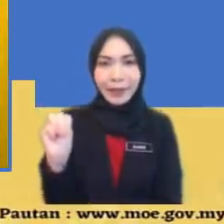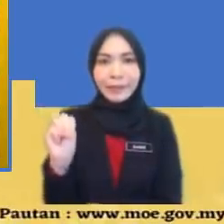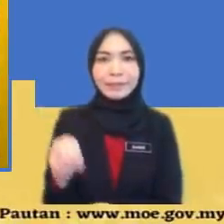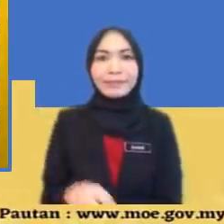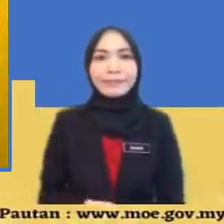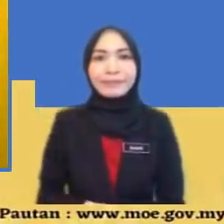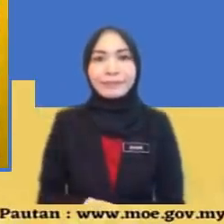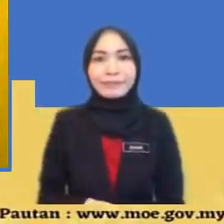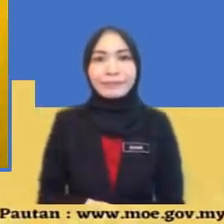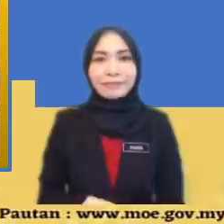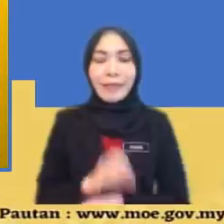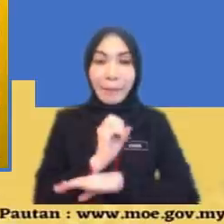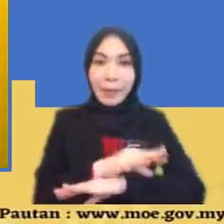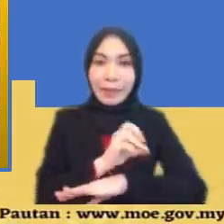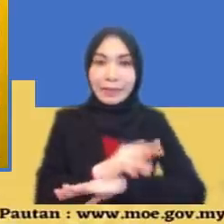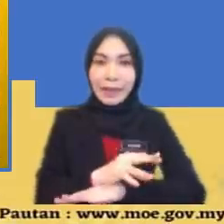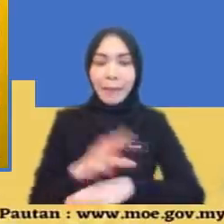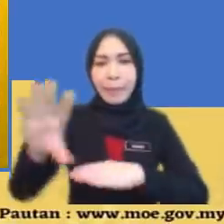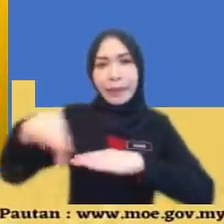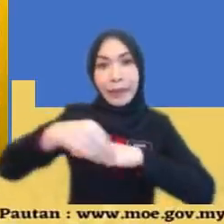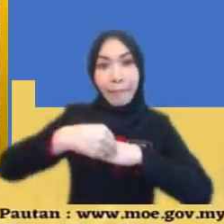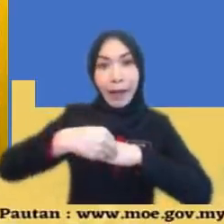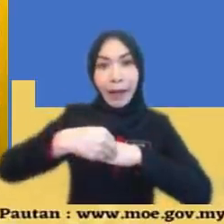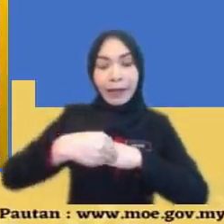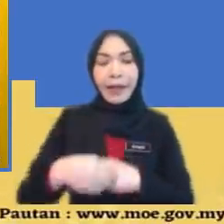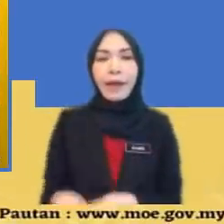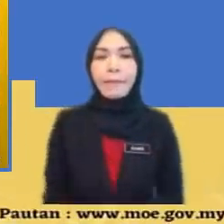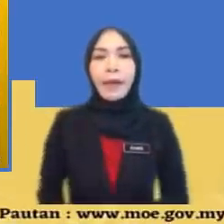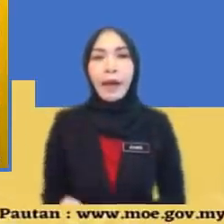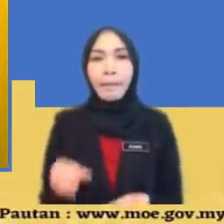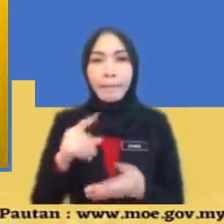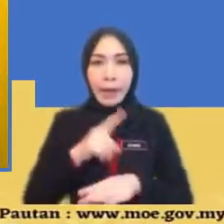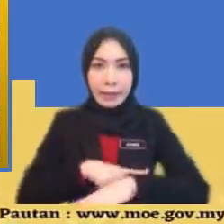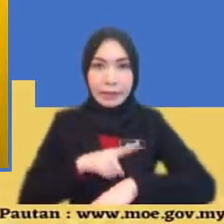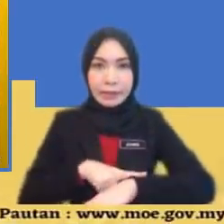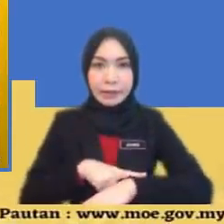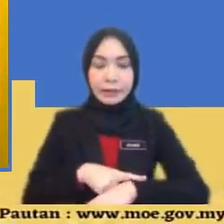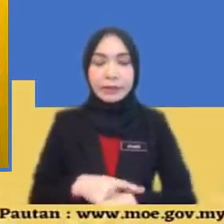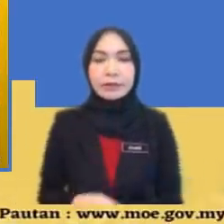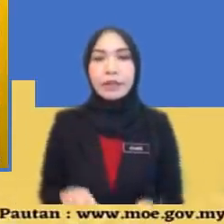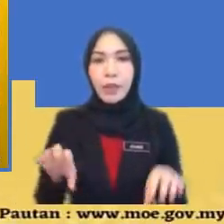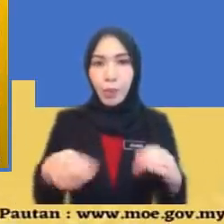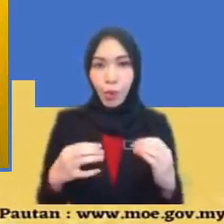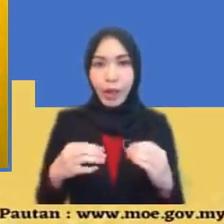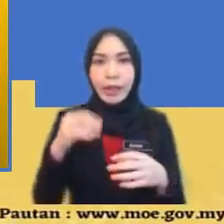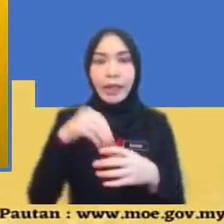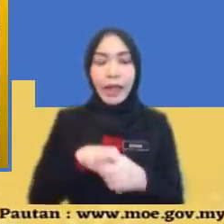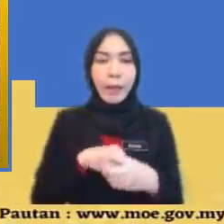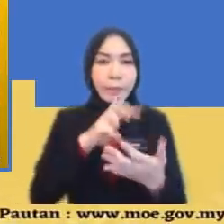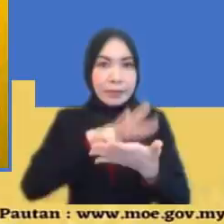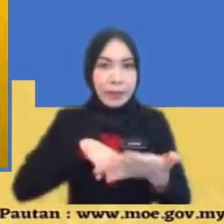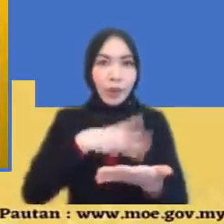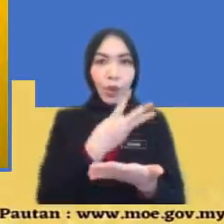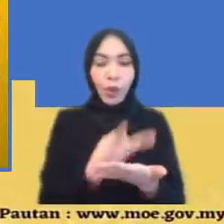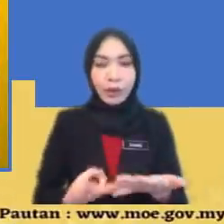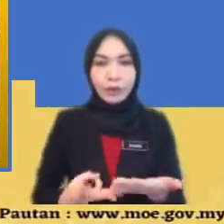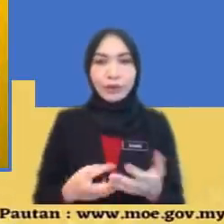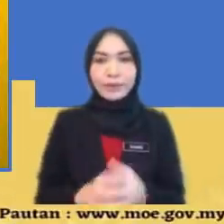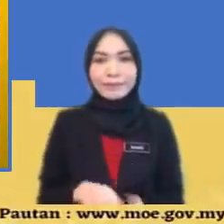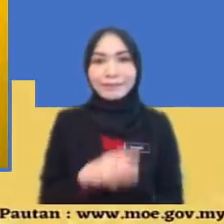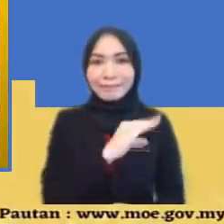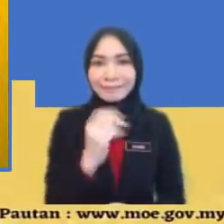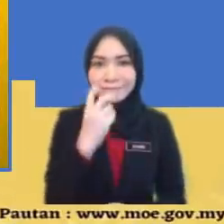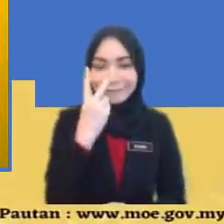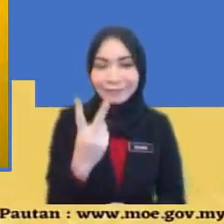pertambahan masse perlu Kenken dalam bentuk jadwal waktu yang dipanjangkan atau melihat kembali